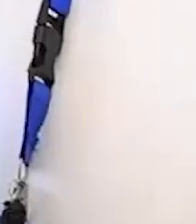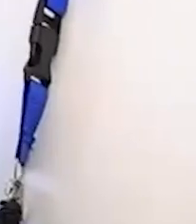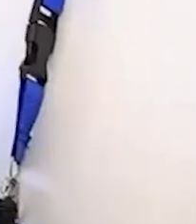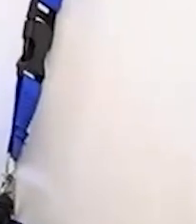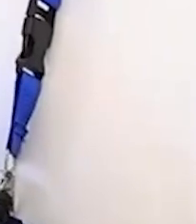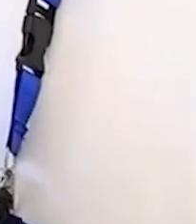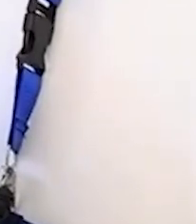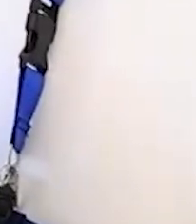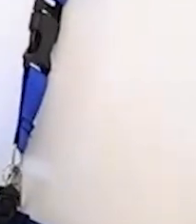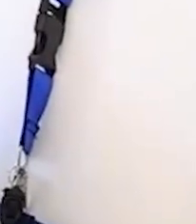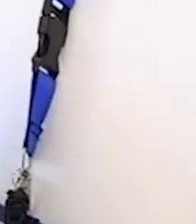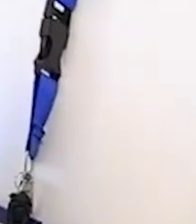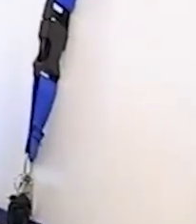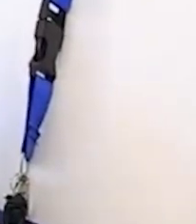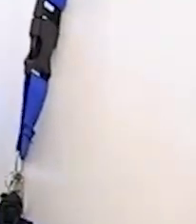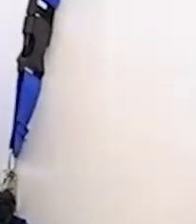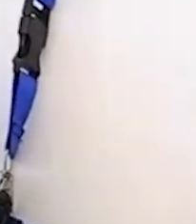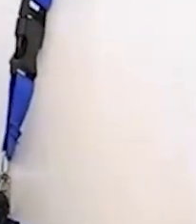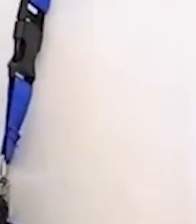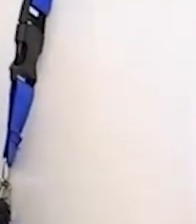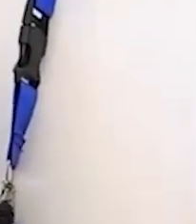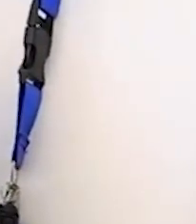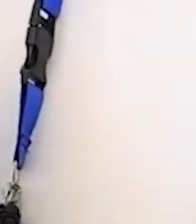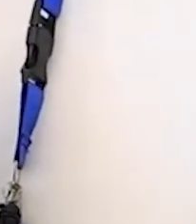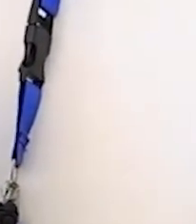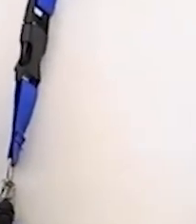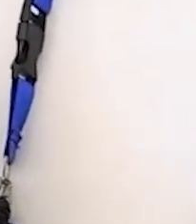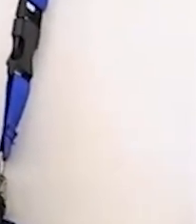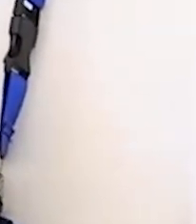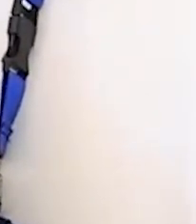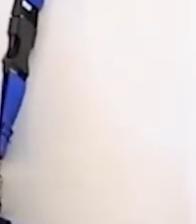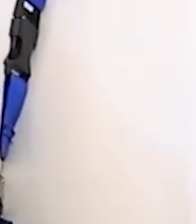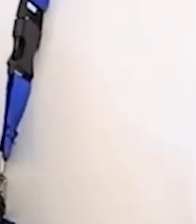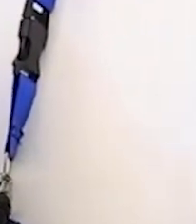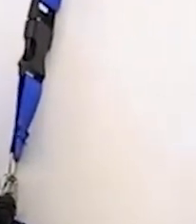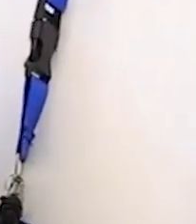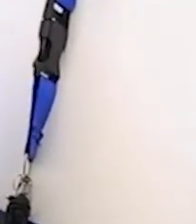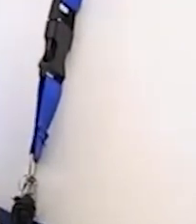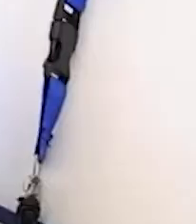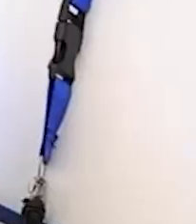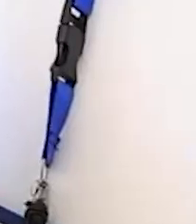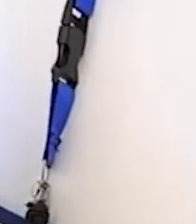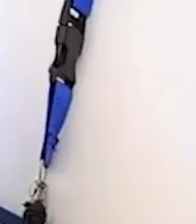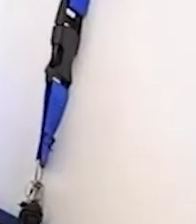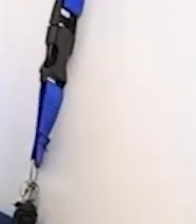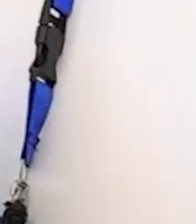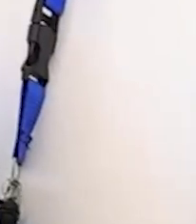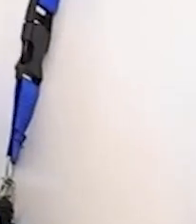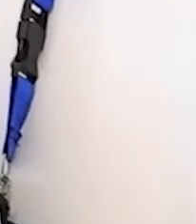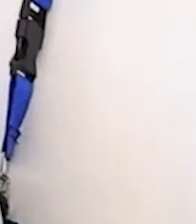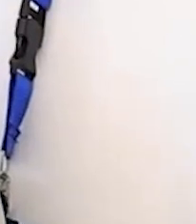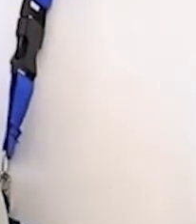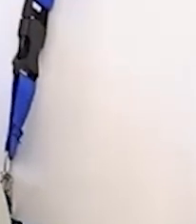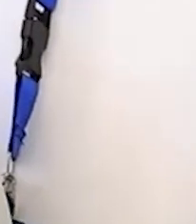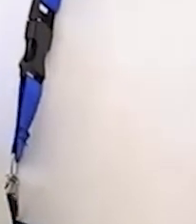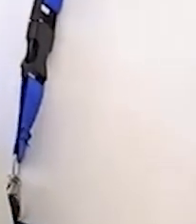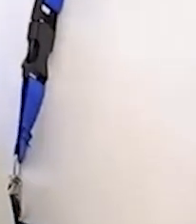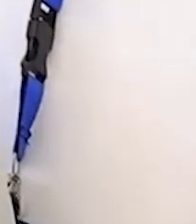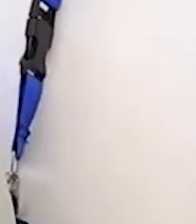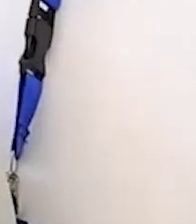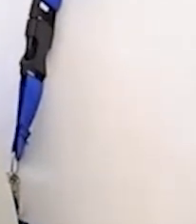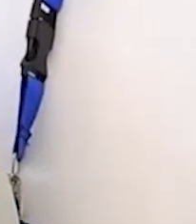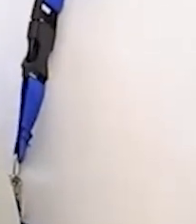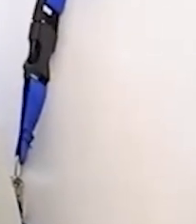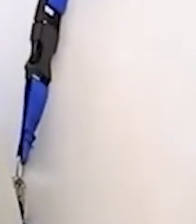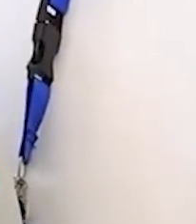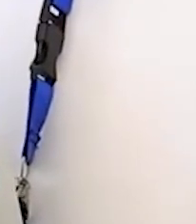Kama mnavyojua tunakamilisha mwezi mmoja tangu tuweze kufanya uzinduzi rasmi wa mpango wa huduma bora za afya kwa wote